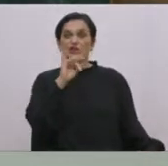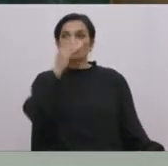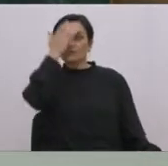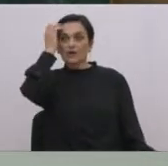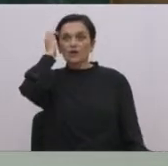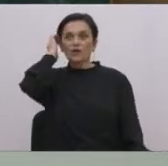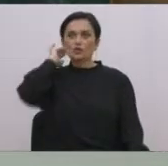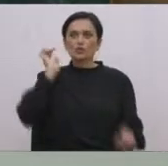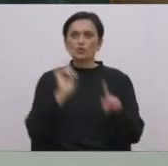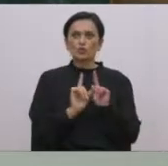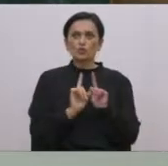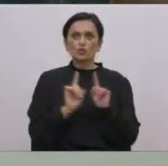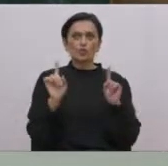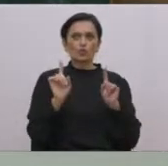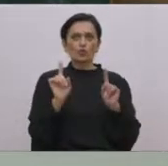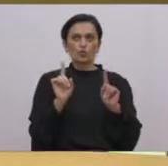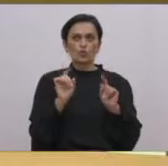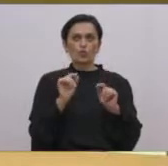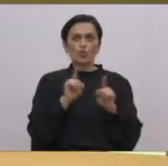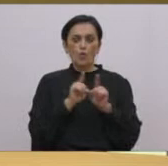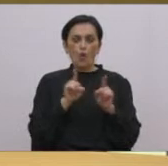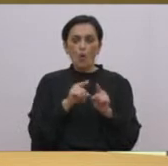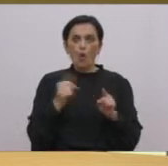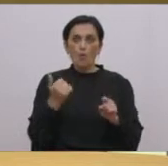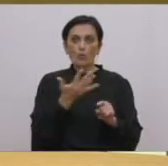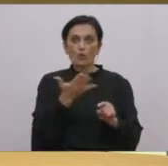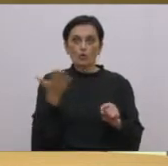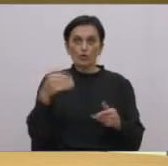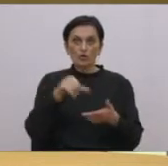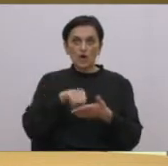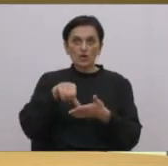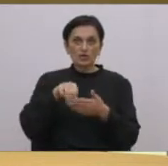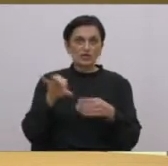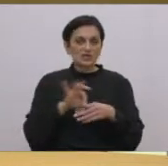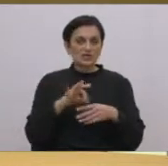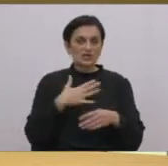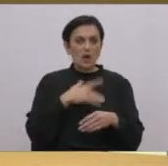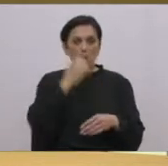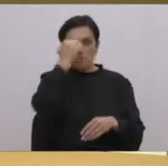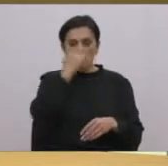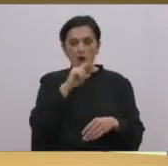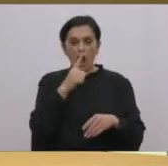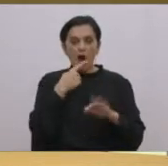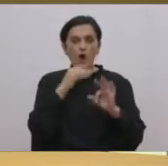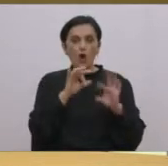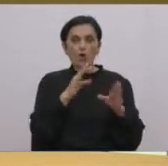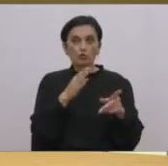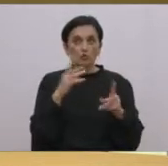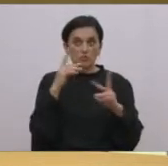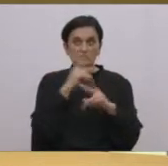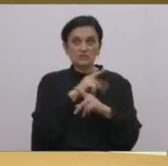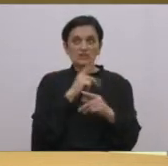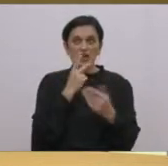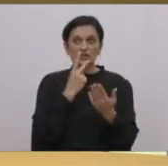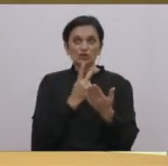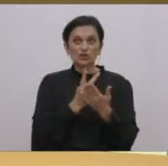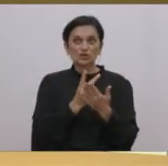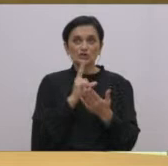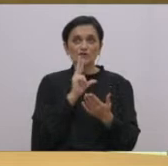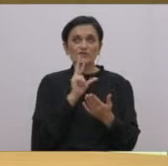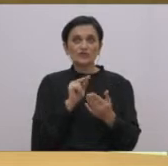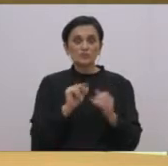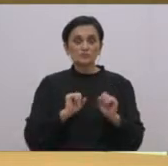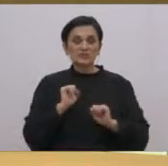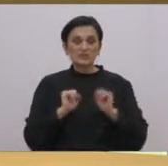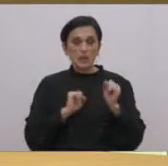Უცნაურად გაღიზიანდა ოპოზიციის რამდენიმე წარმომადგენელი, მადლობებს რატო იხდიანო აქ დეპუტატებიო და ეს მე მგონი რომ სტარი შეხედულების ტირაჟირების